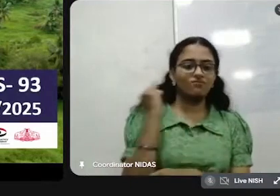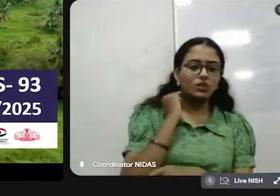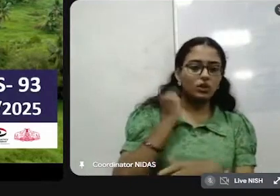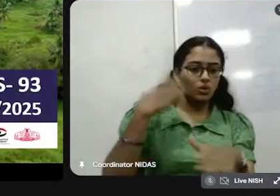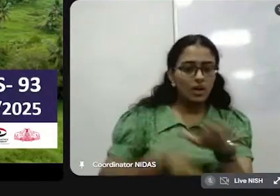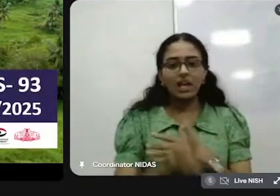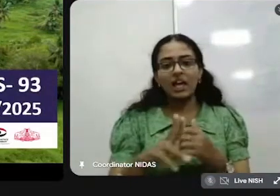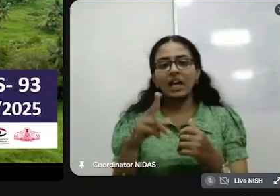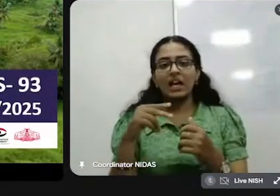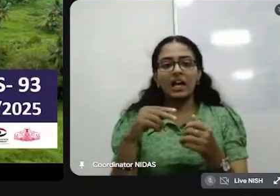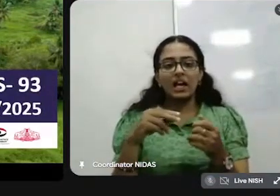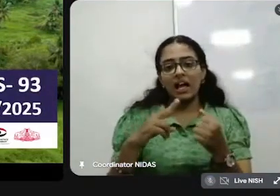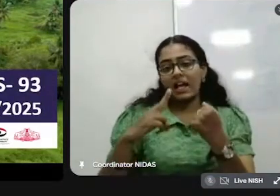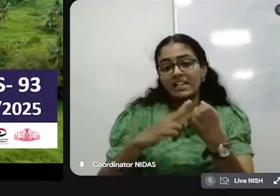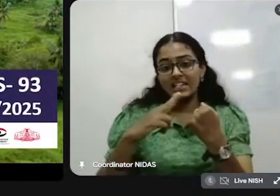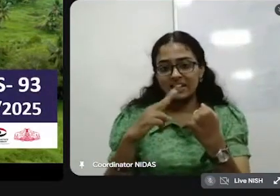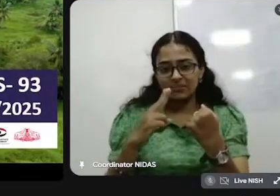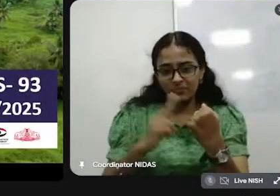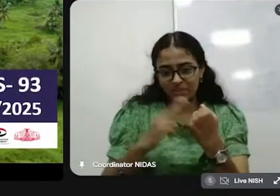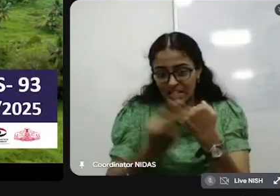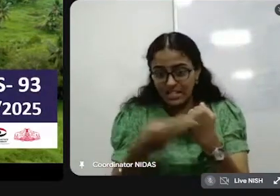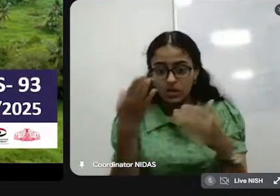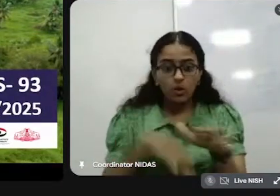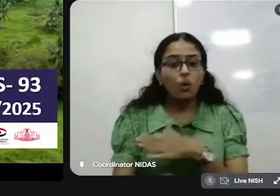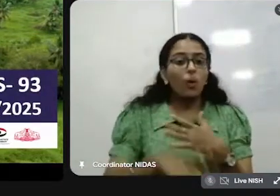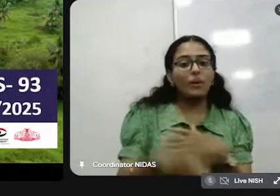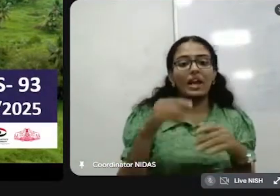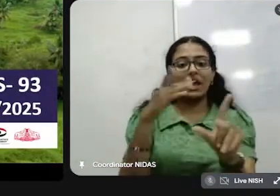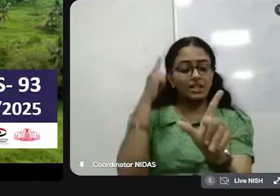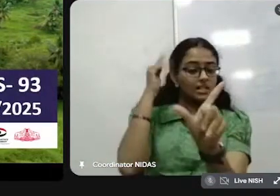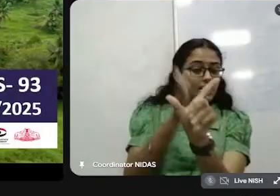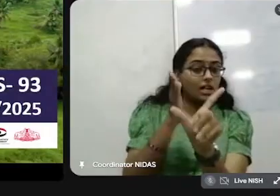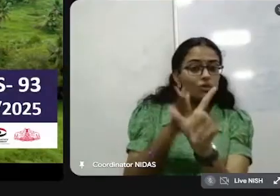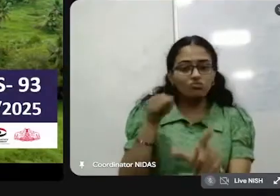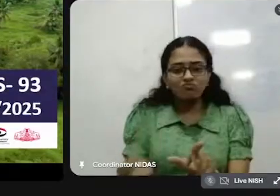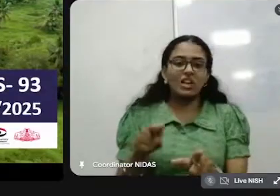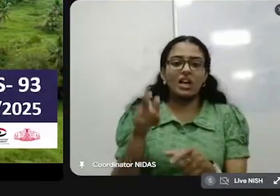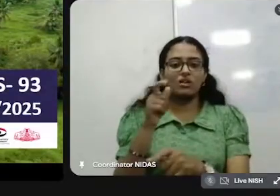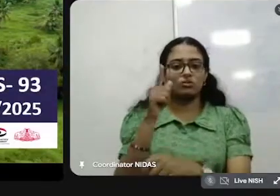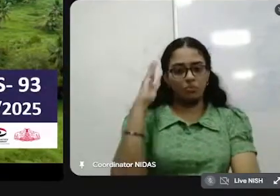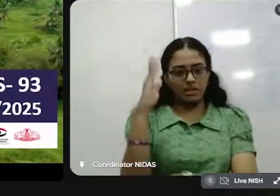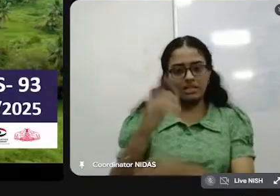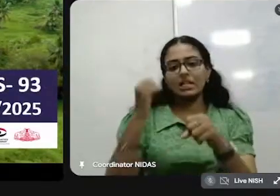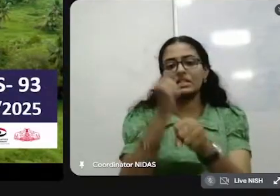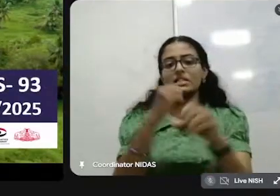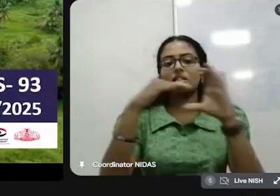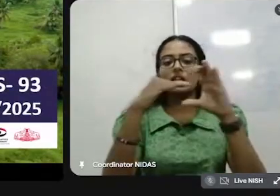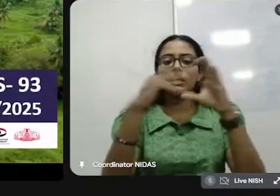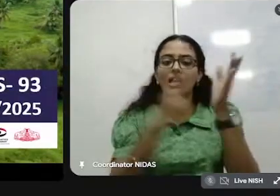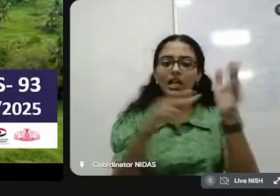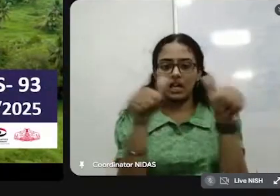ഹിയറിംഗ് സൈക്കോളജി വിഭാഗം അധ്യാപികയും ക്ലിനിക്കൽ സൈക്കോളജിസ്റ്റുമായ ജീന മാത്യു ആണ്. ഈ മേഖലയിലെ